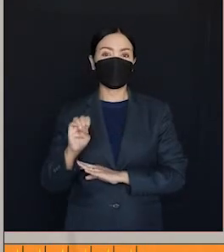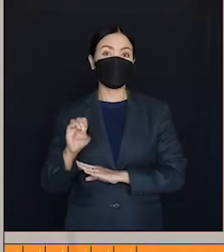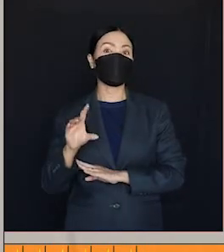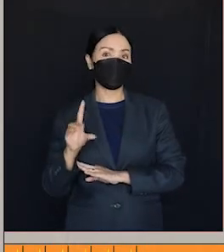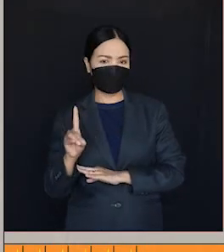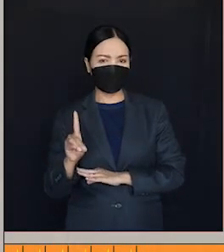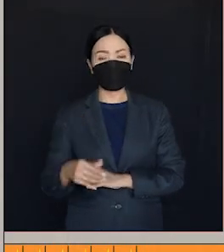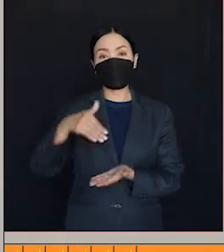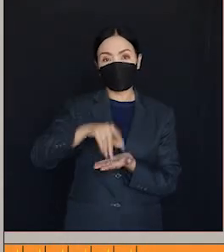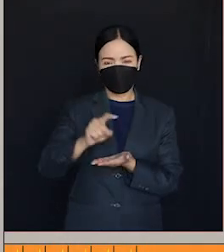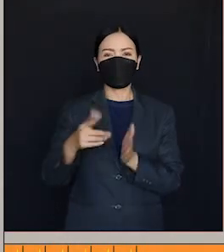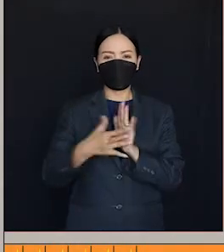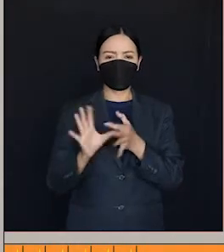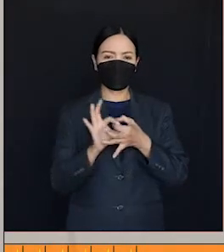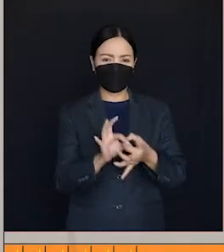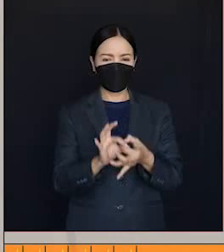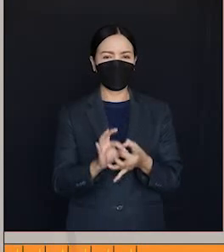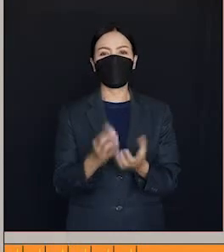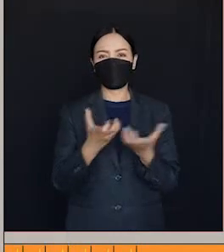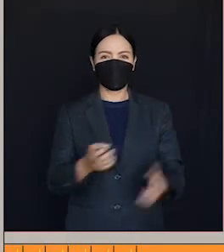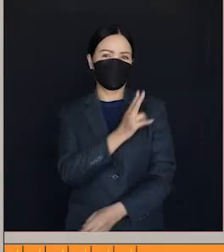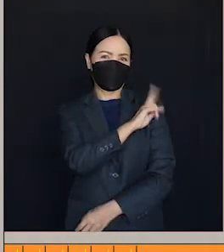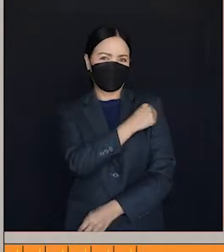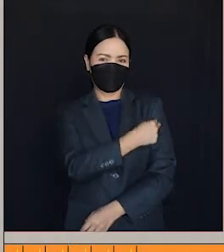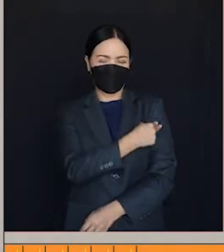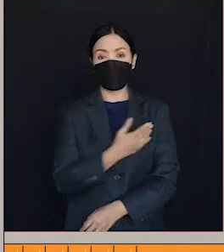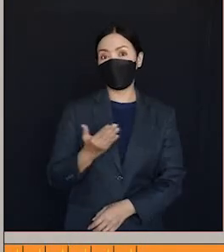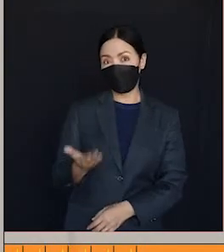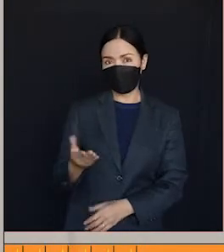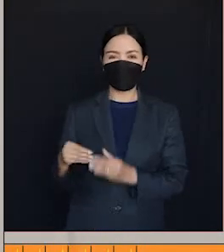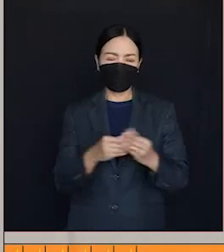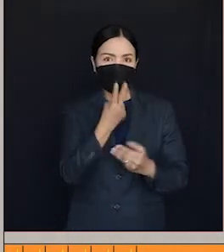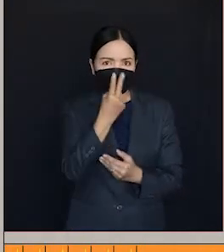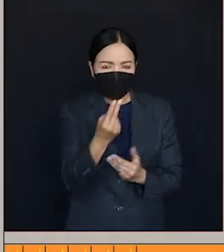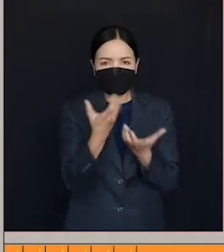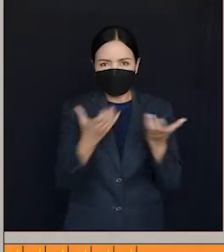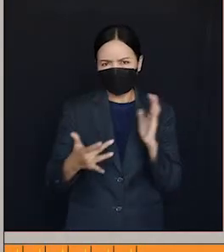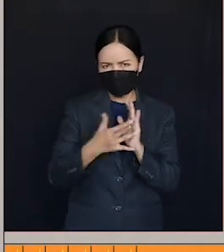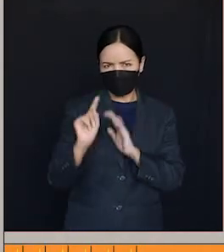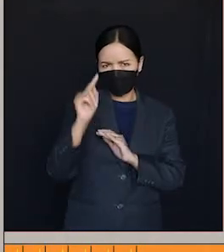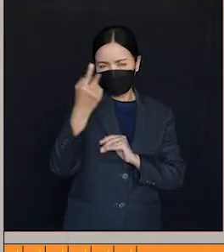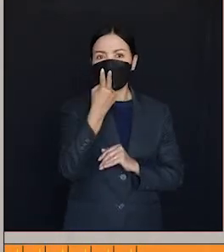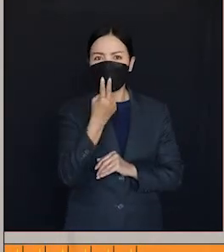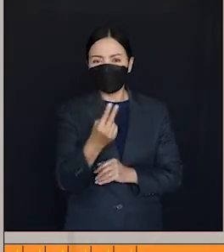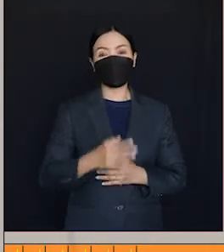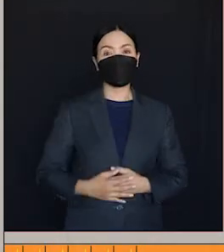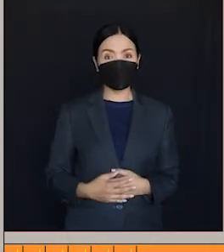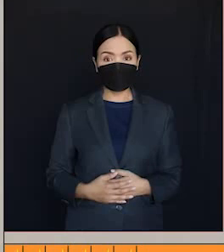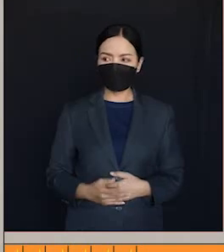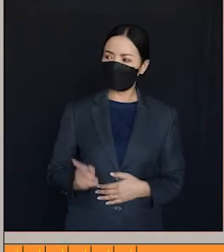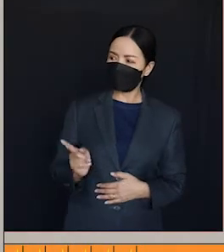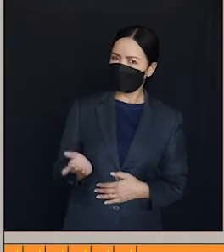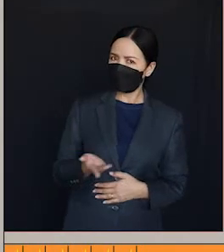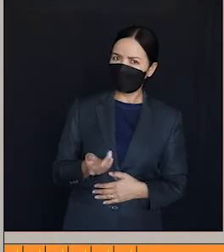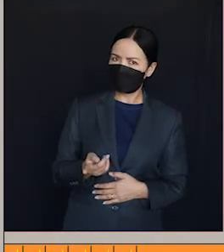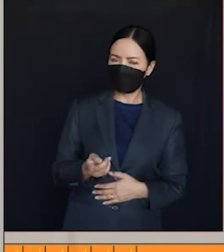มือแพทย์หรือ AMED สวทช.กันนะคะที่เราจะพามาดูนวัตกรรมในวันนี้นั่นเองว่าแต่ว่าทอฟฟี่เ